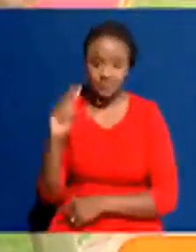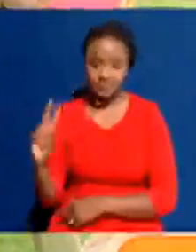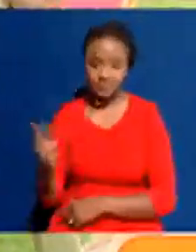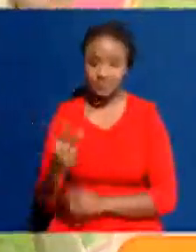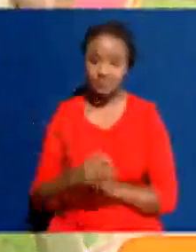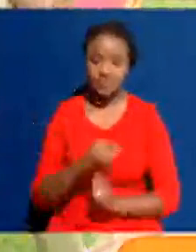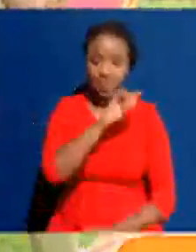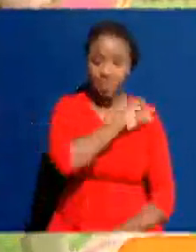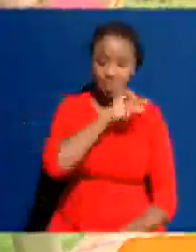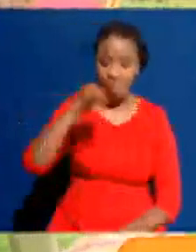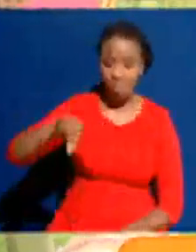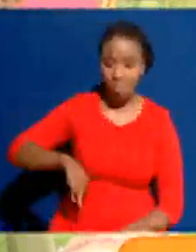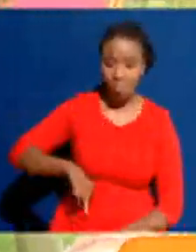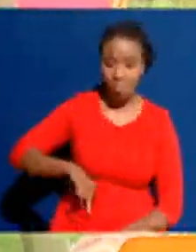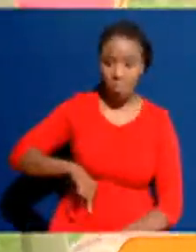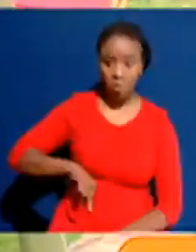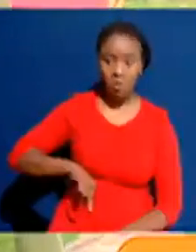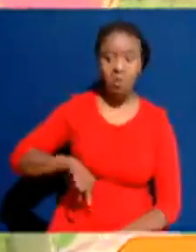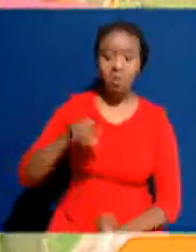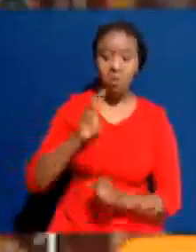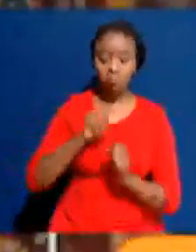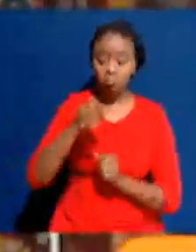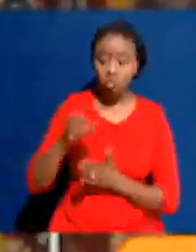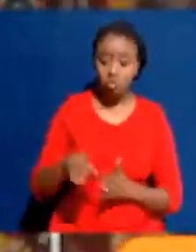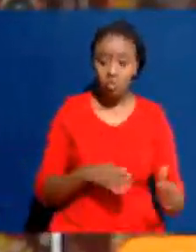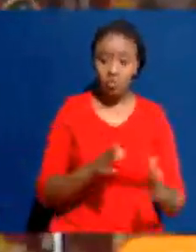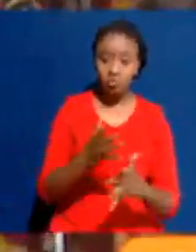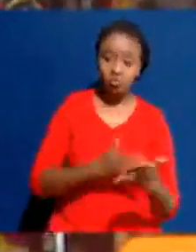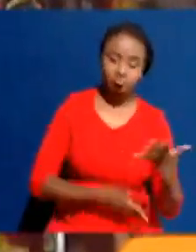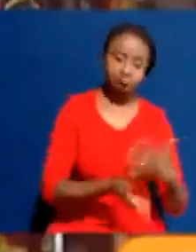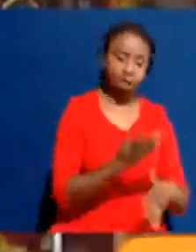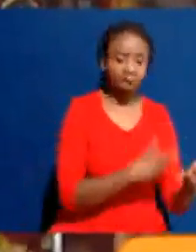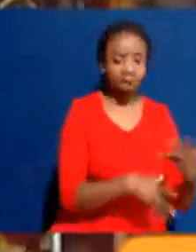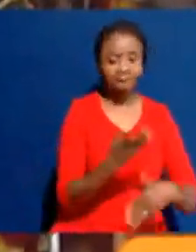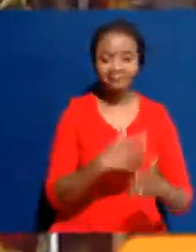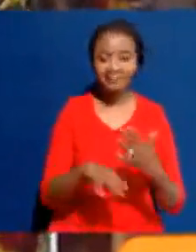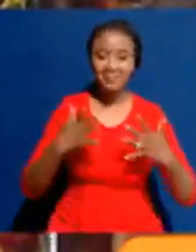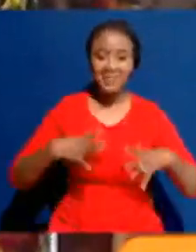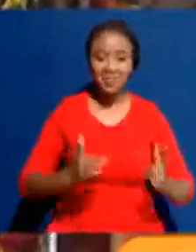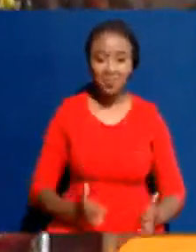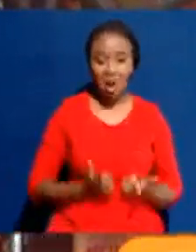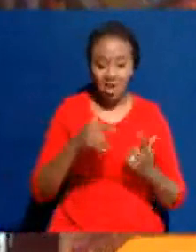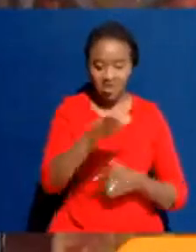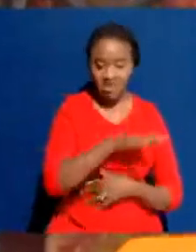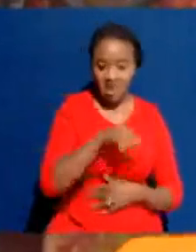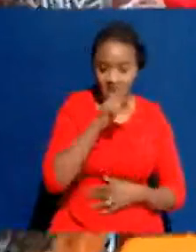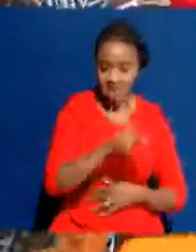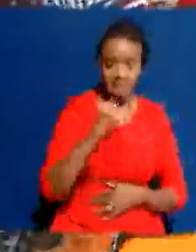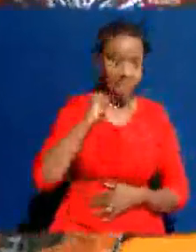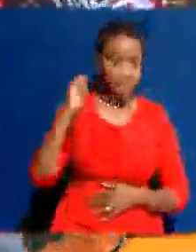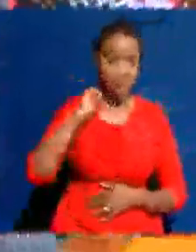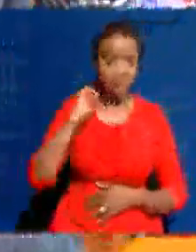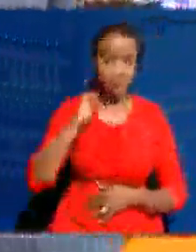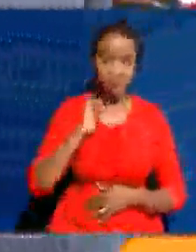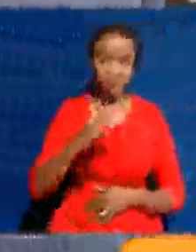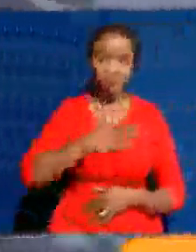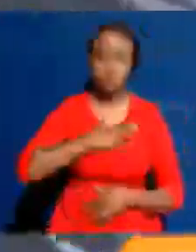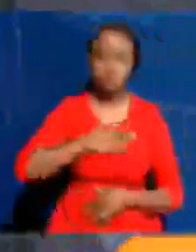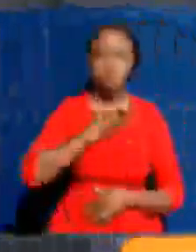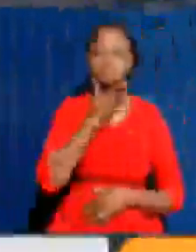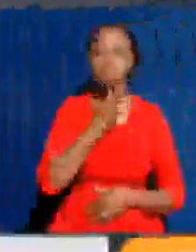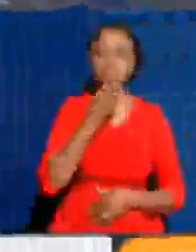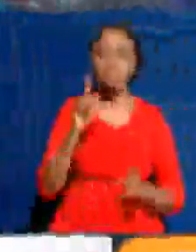Malkia Camilla akichukua fursa hiyo kutangamana na wakazi wa Kariakor na ziwani. Babangu mwenyewe